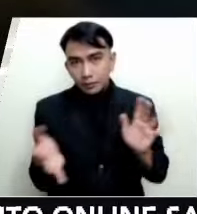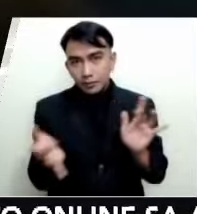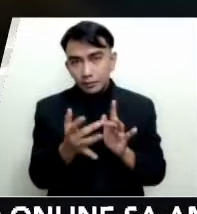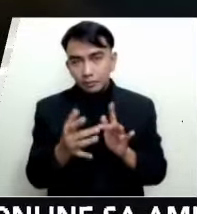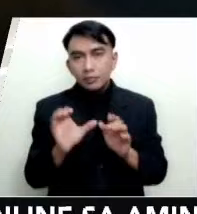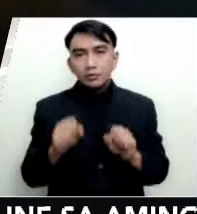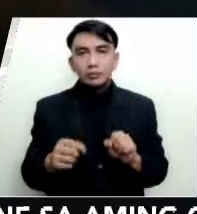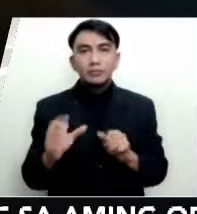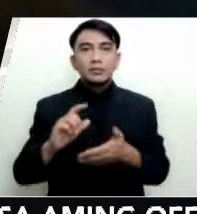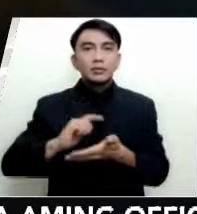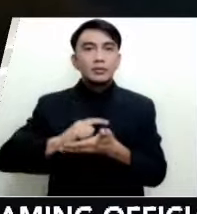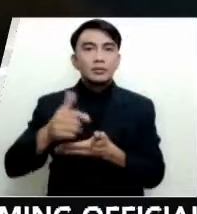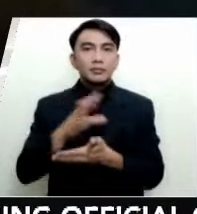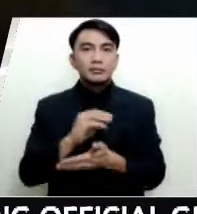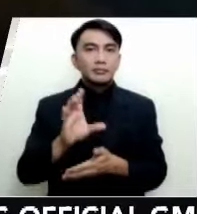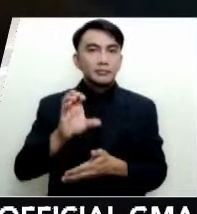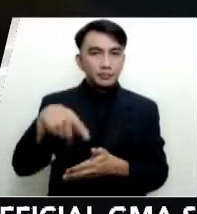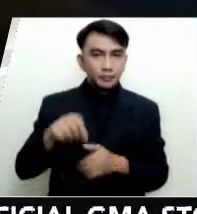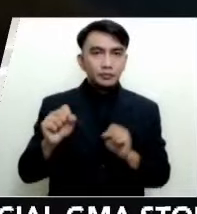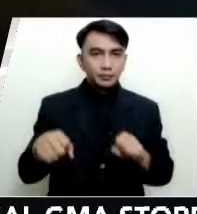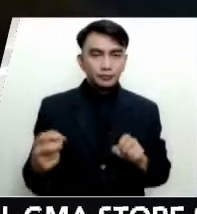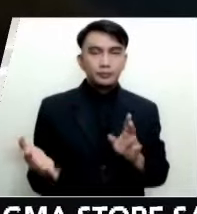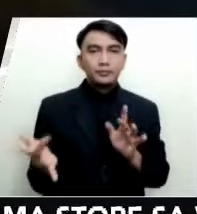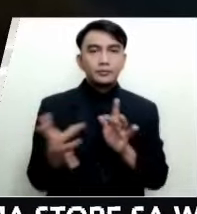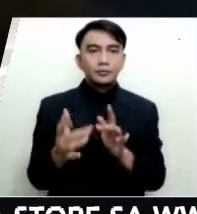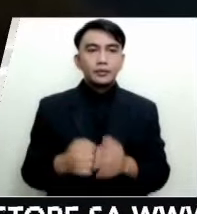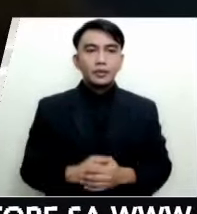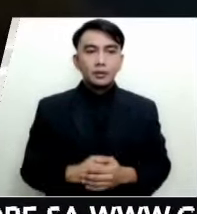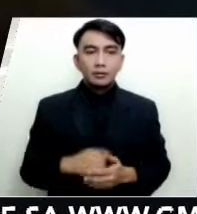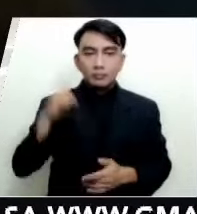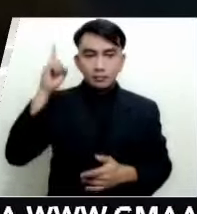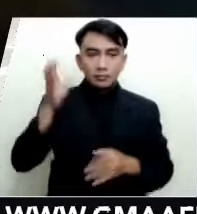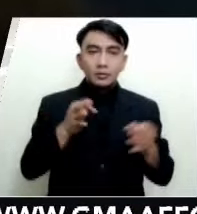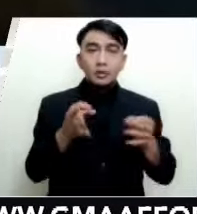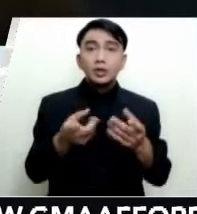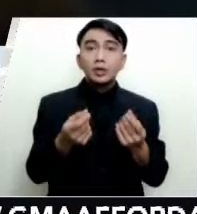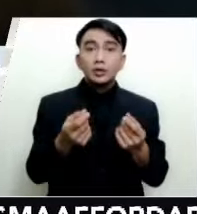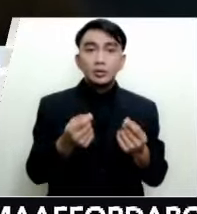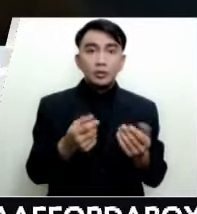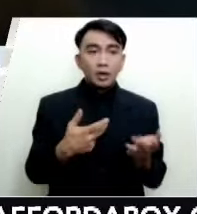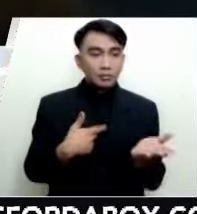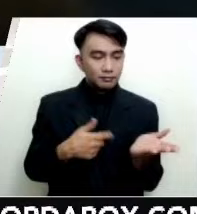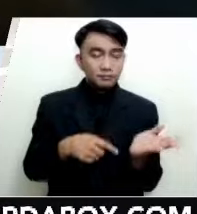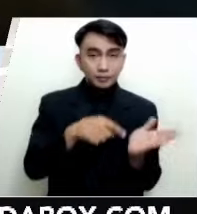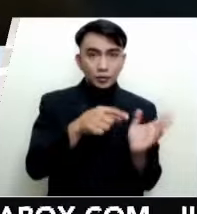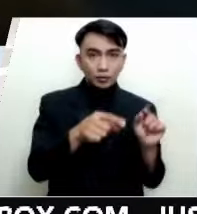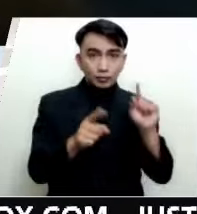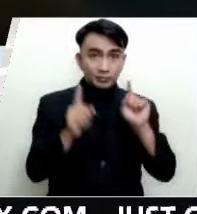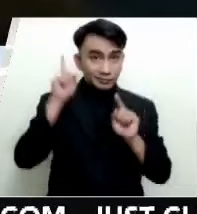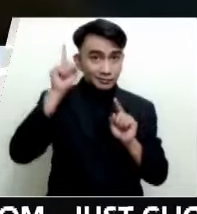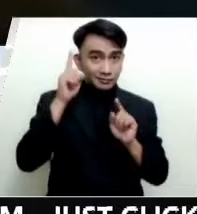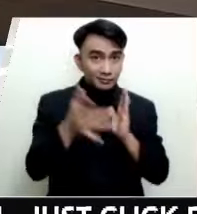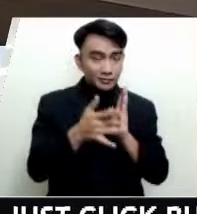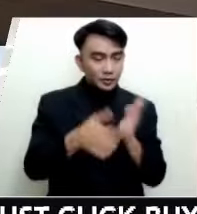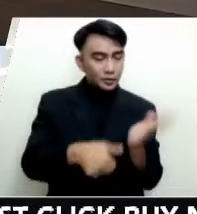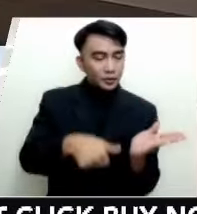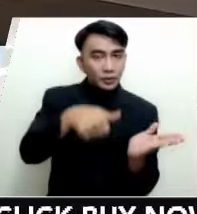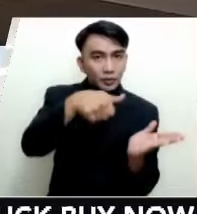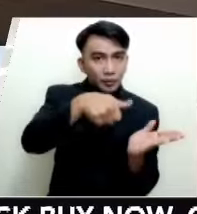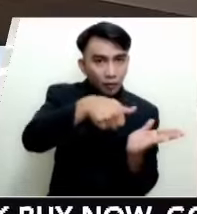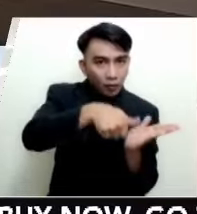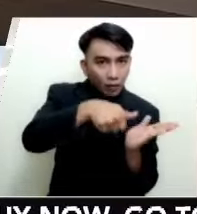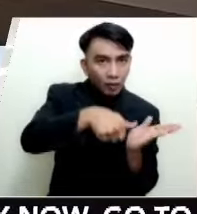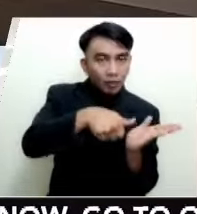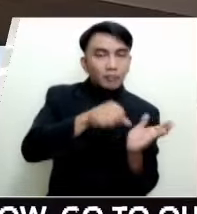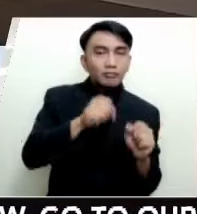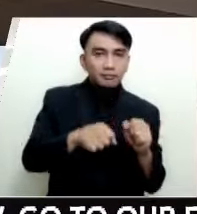fingerprint. Ilalagay mo yung daliri mo, makakapag-login ka na walang password. Ang